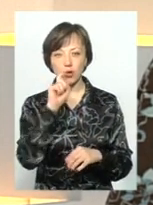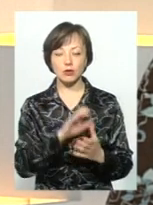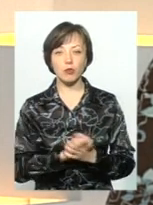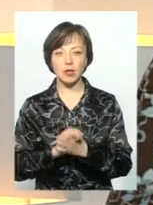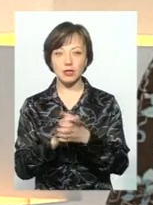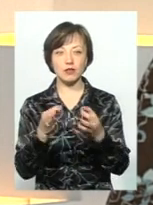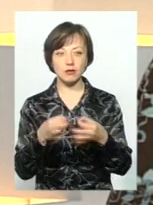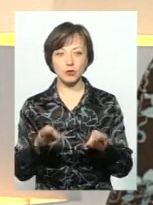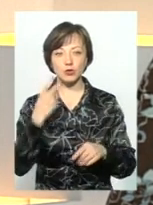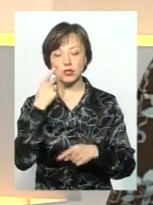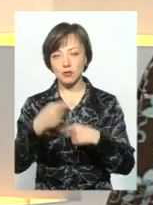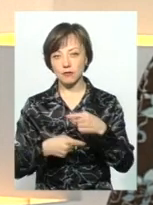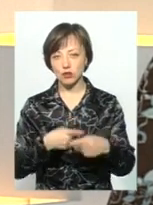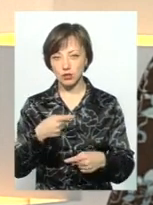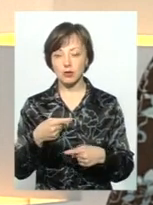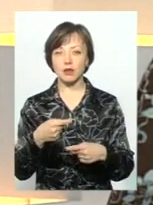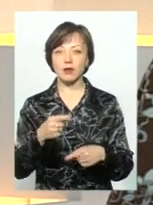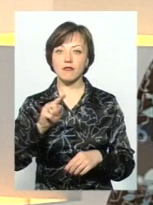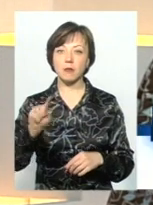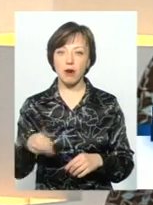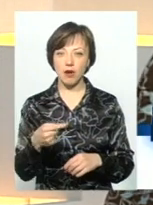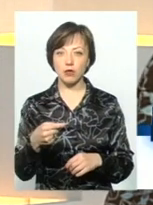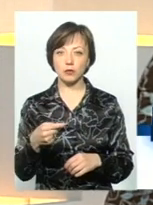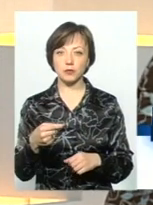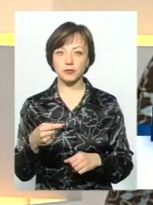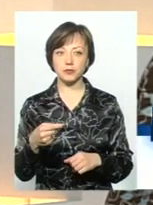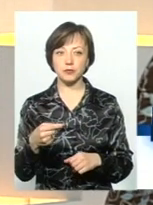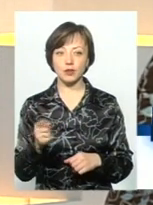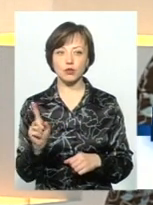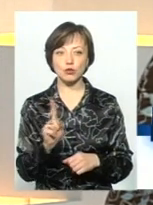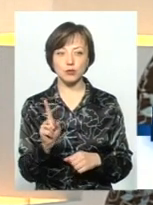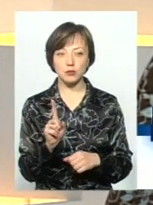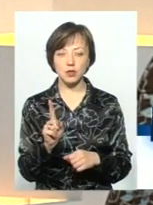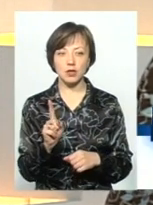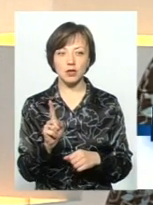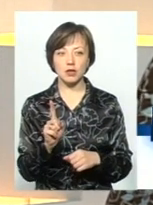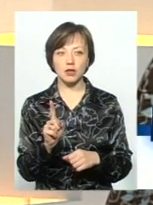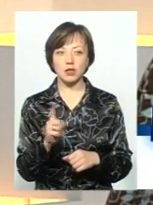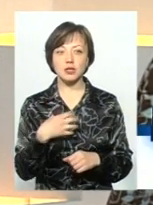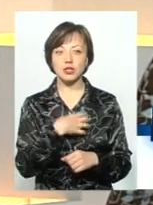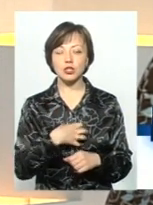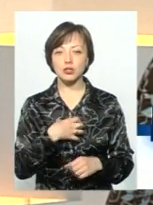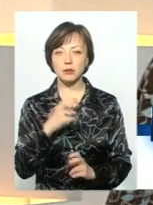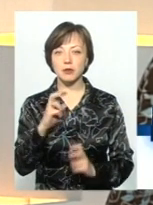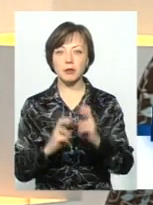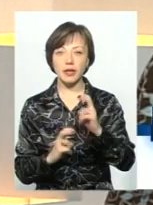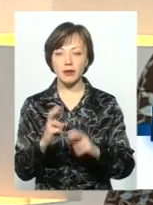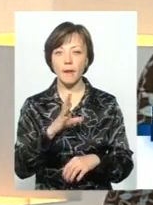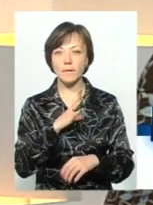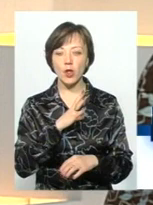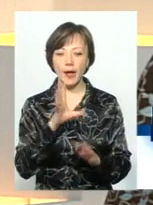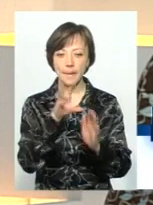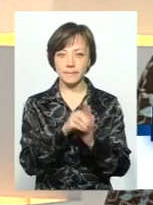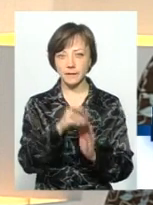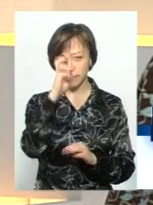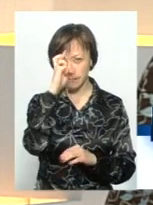«Свобода» завжди вимагало того, щоб стратегічні підприємства були націоналізовані.